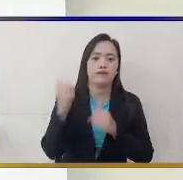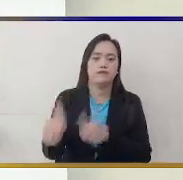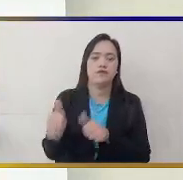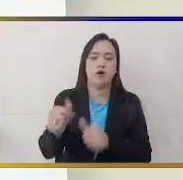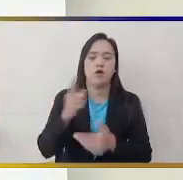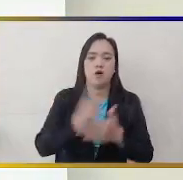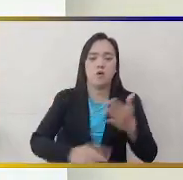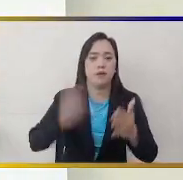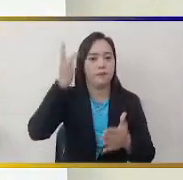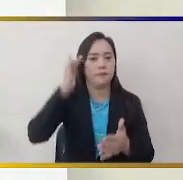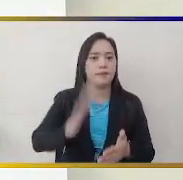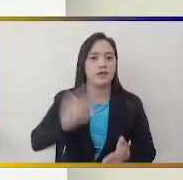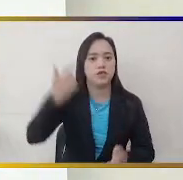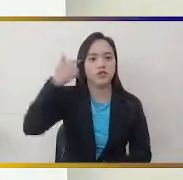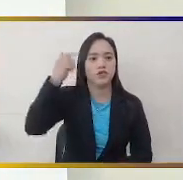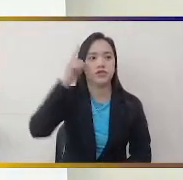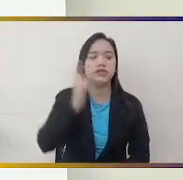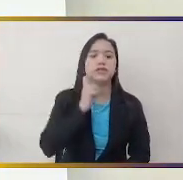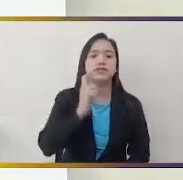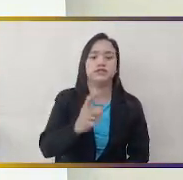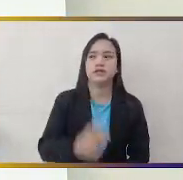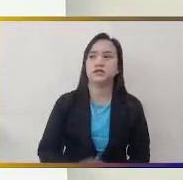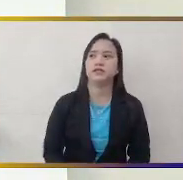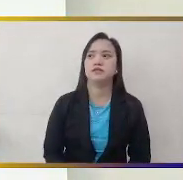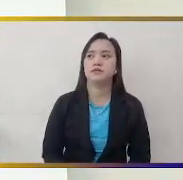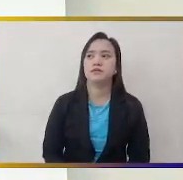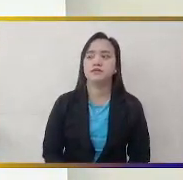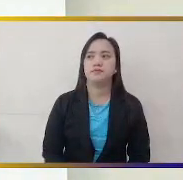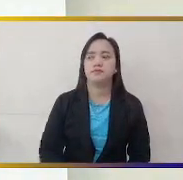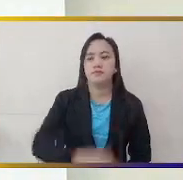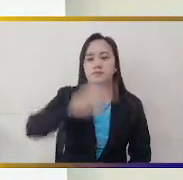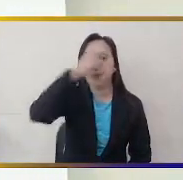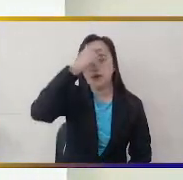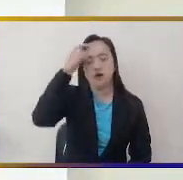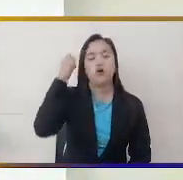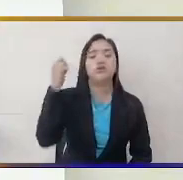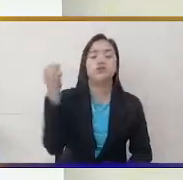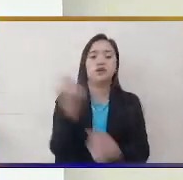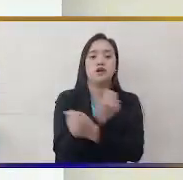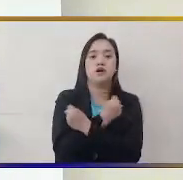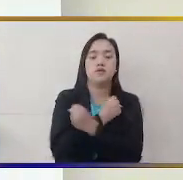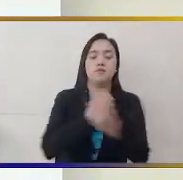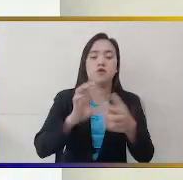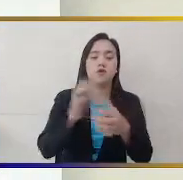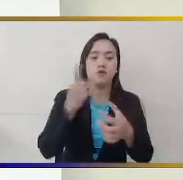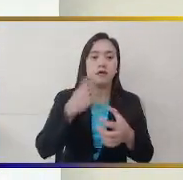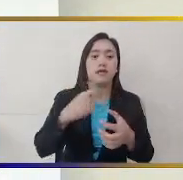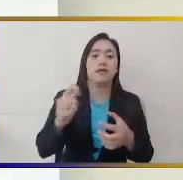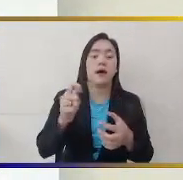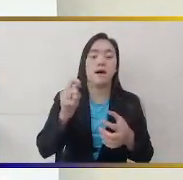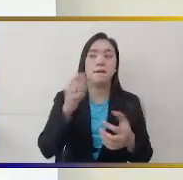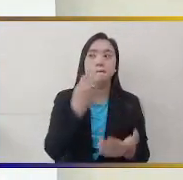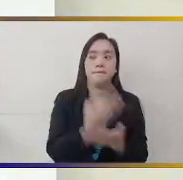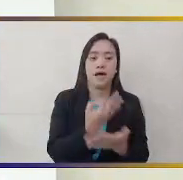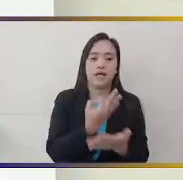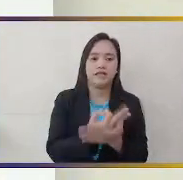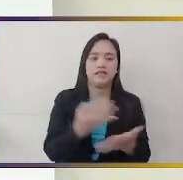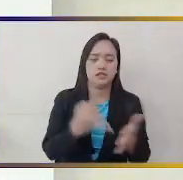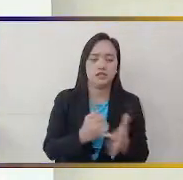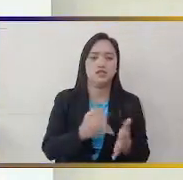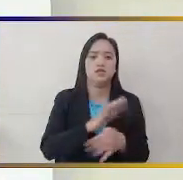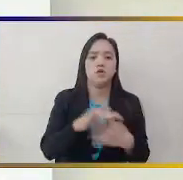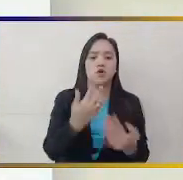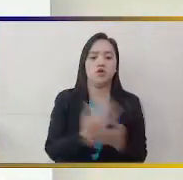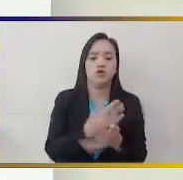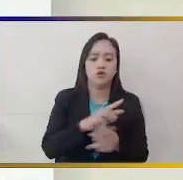katulad nga ng sinasabi ni sero na ang pagmamahal sa pera ay ugat ng kasamaan